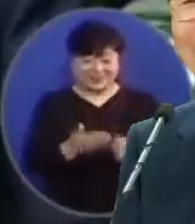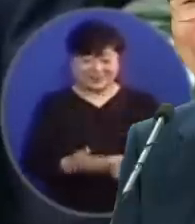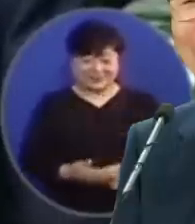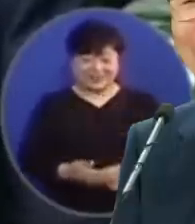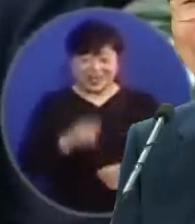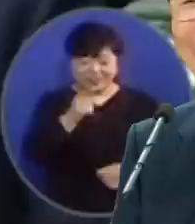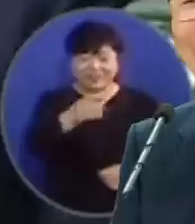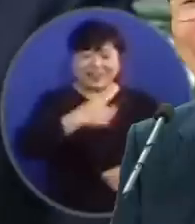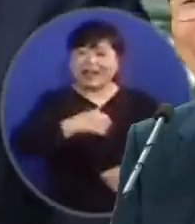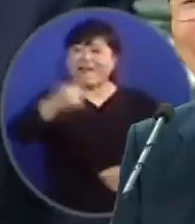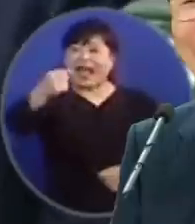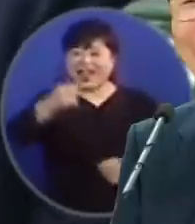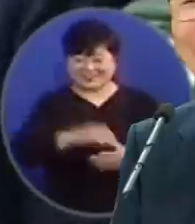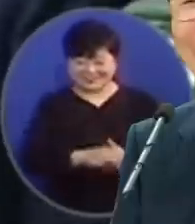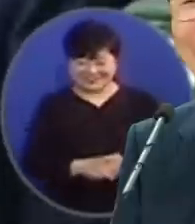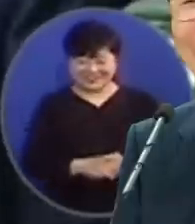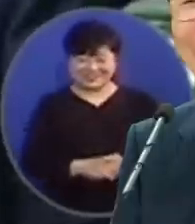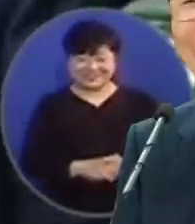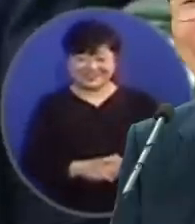너는 내 것이다.